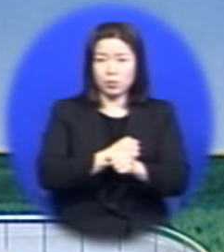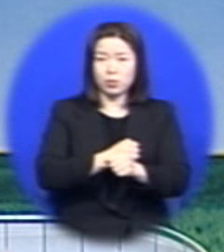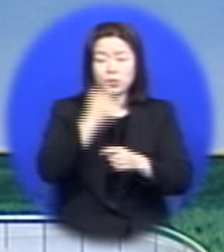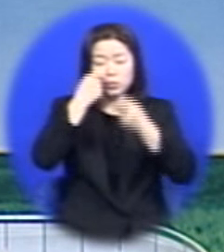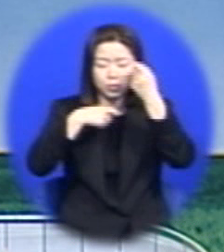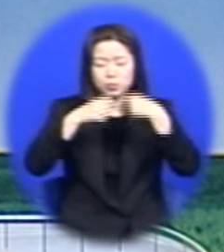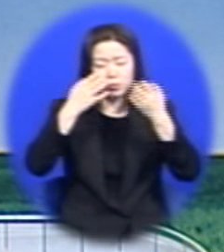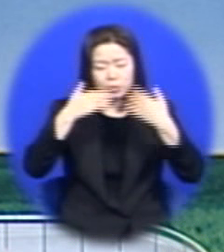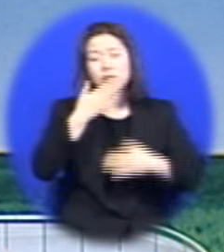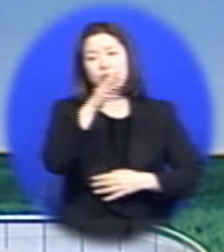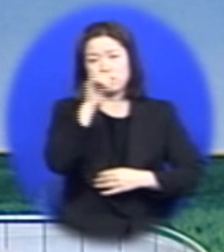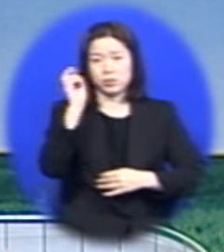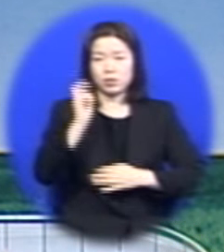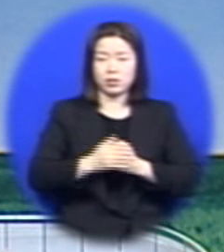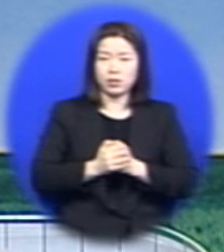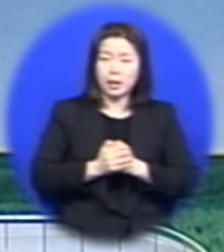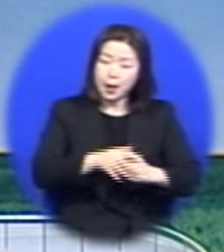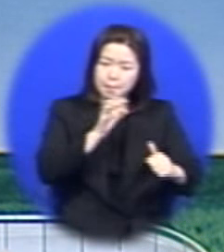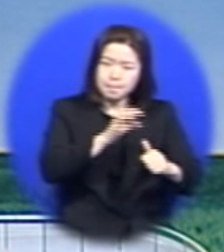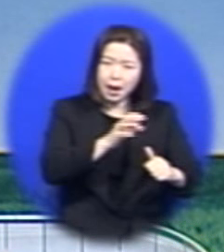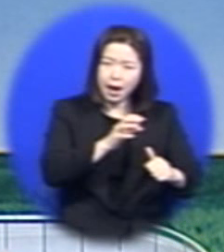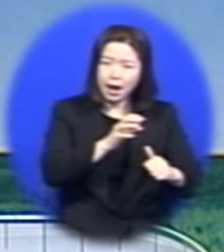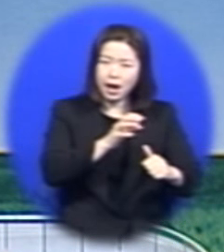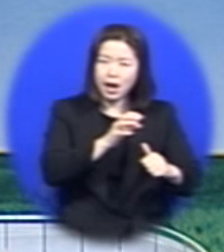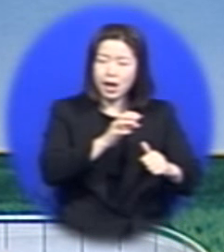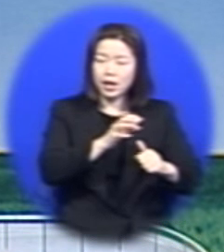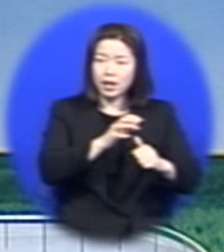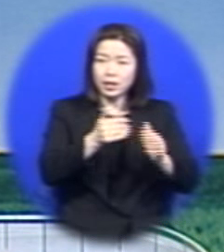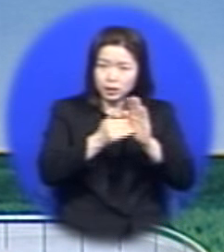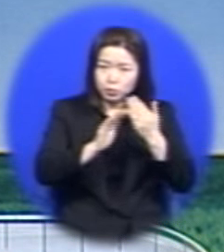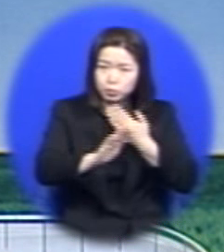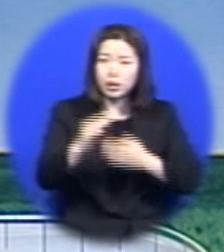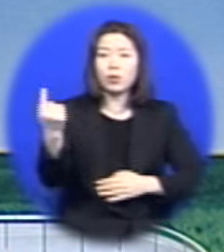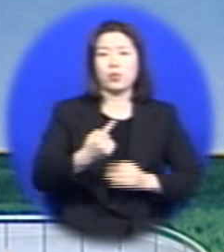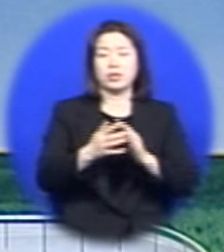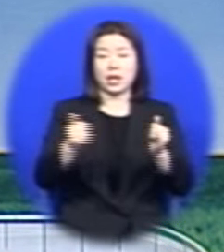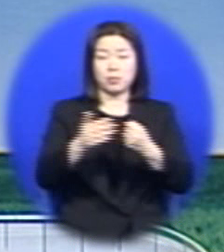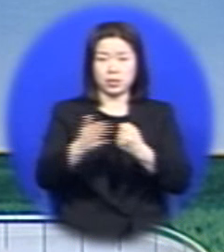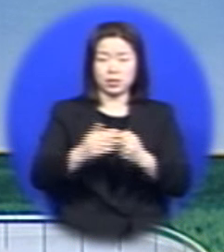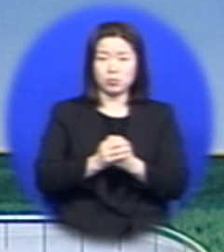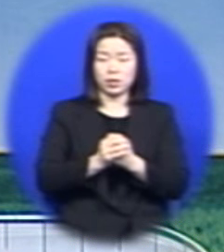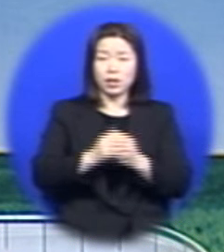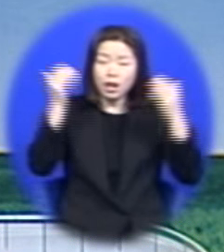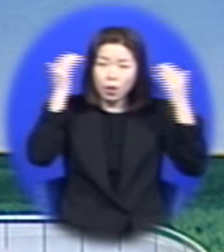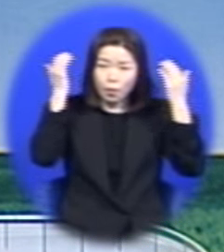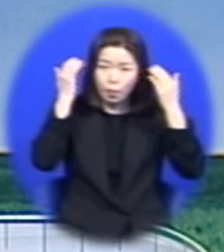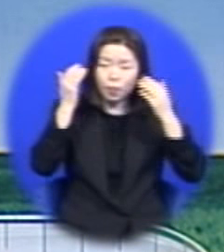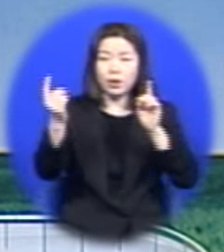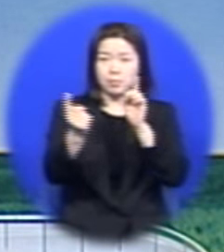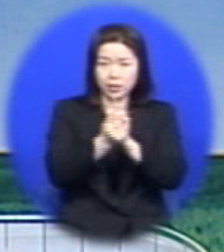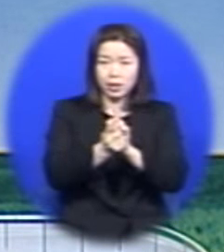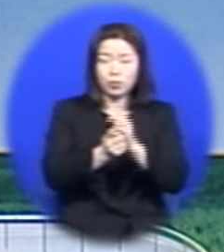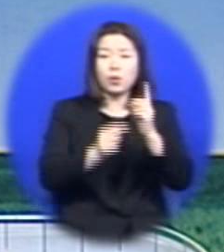흘릴 거예요. 핍박을 거치고 온 사람들입니다. 고난을 당하고 한 주간을